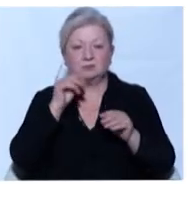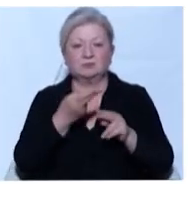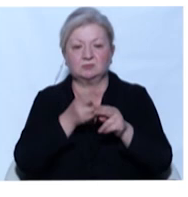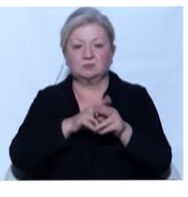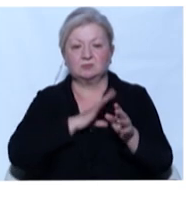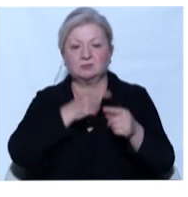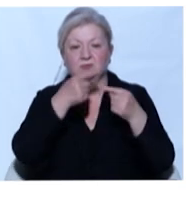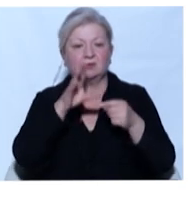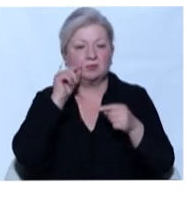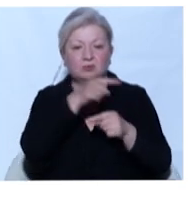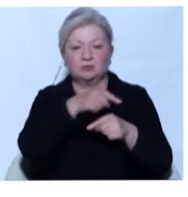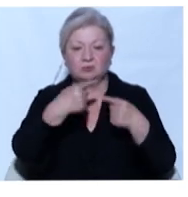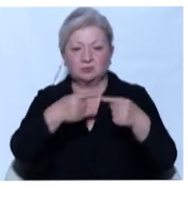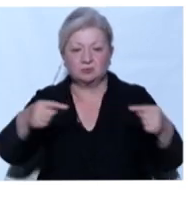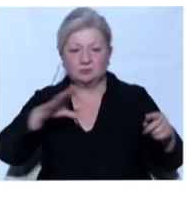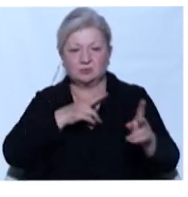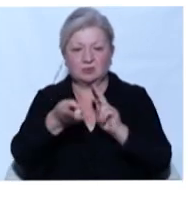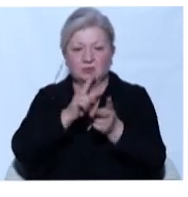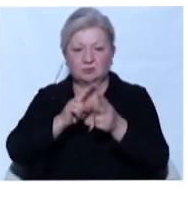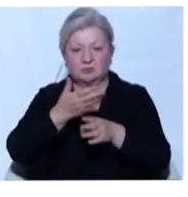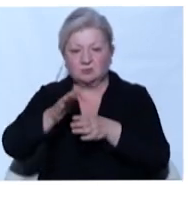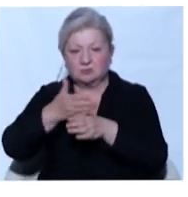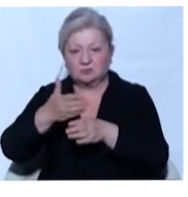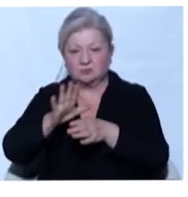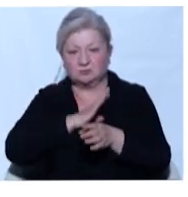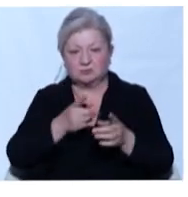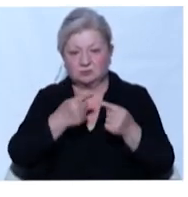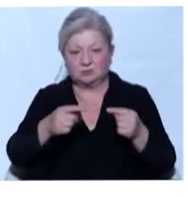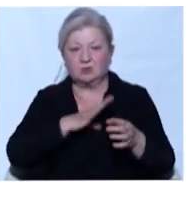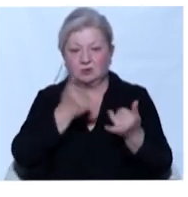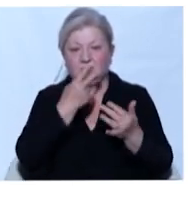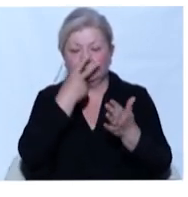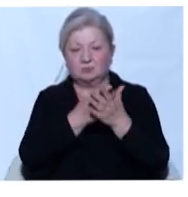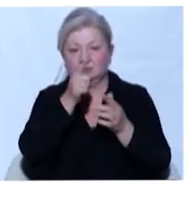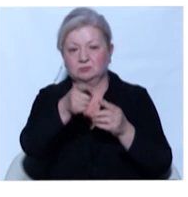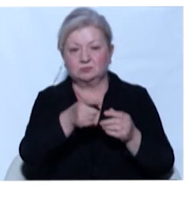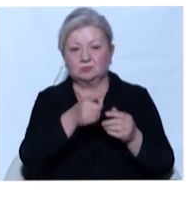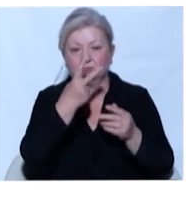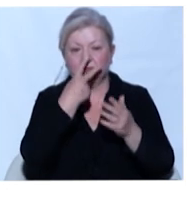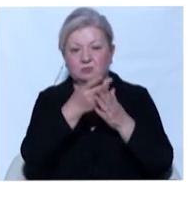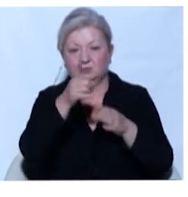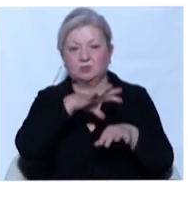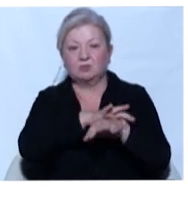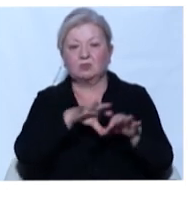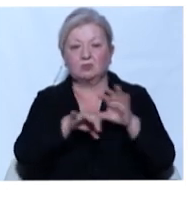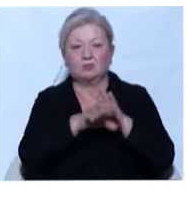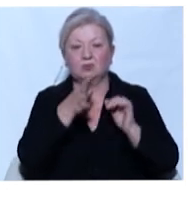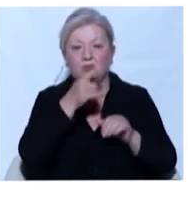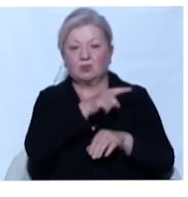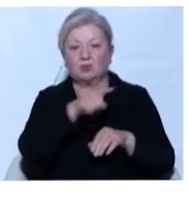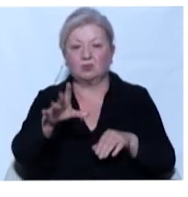ათვისება სახელმწიფოების მხრიდან და ქვეყნების მხრიდან, მაგრამ აი ამ კონკრეტულ სიტუაციას შევეხოთ. აქ თქვენ ხედავთ კოლონიზაციის პერიოდს,